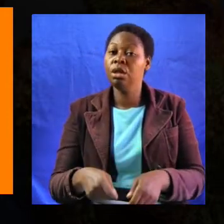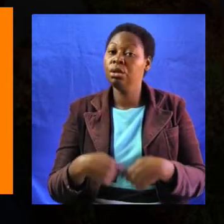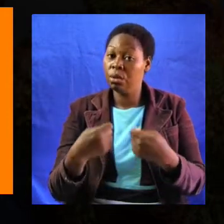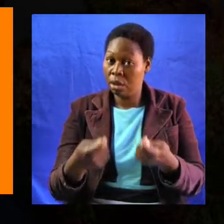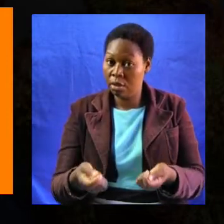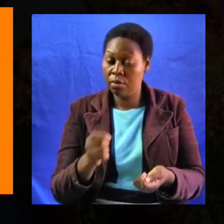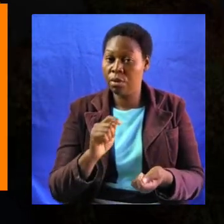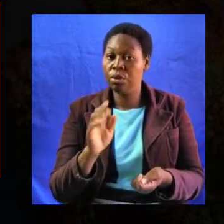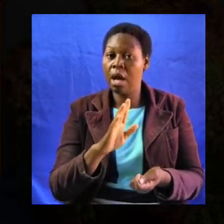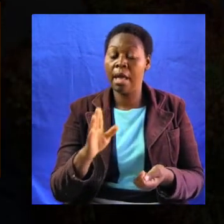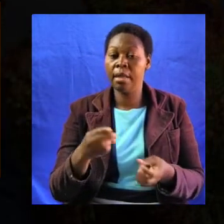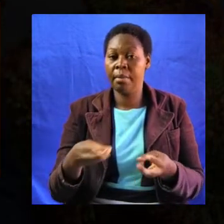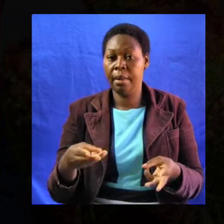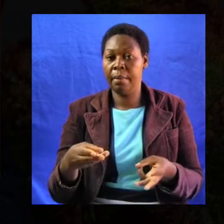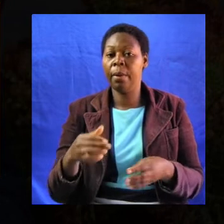Verse 13.